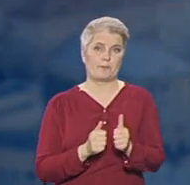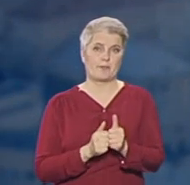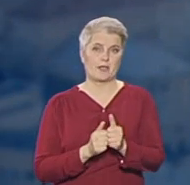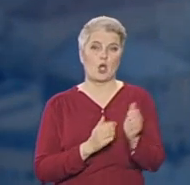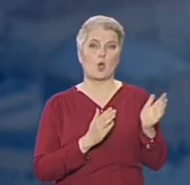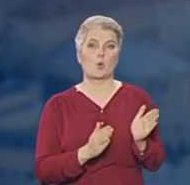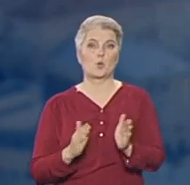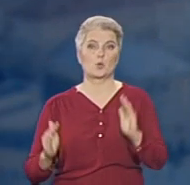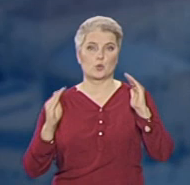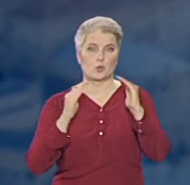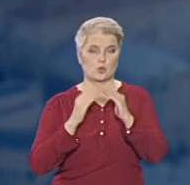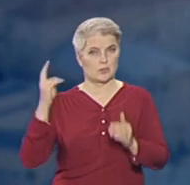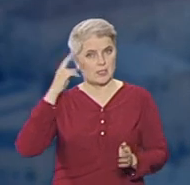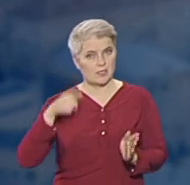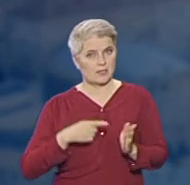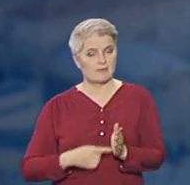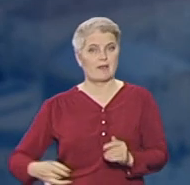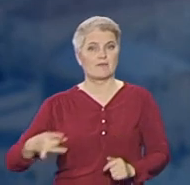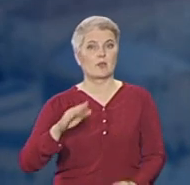одного з гуртожитків Києва у районі